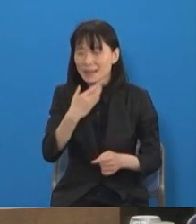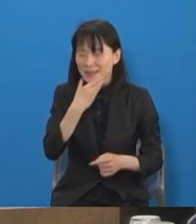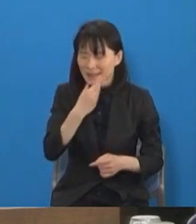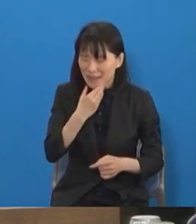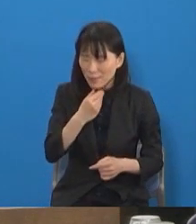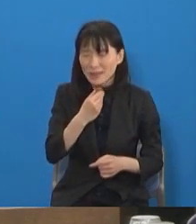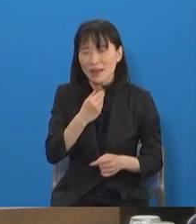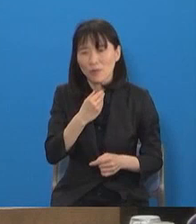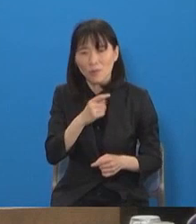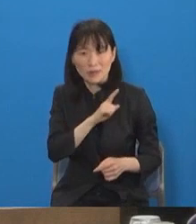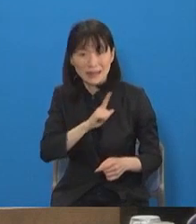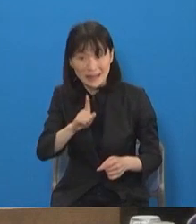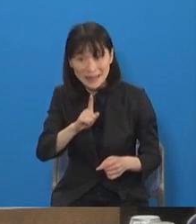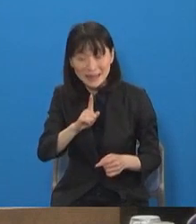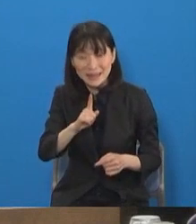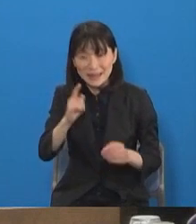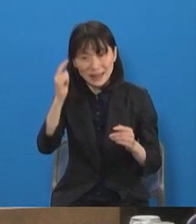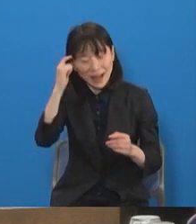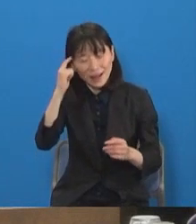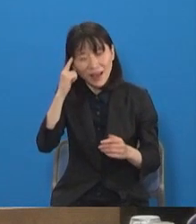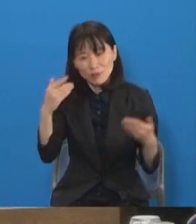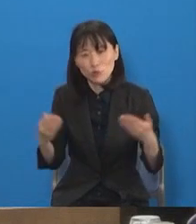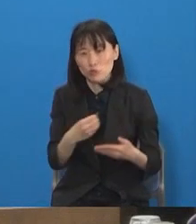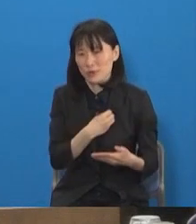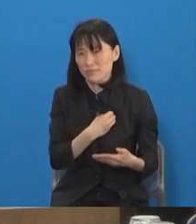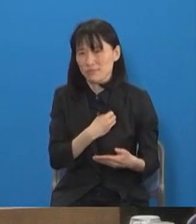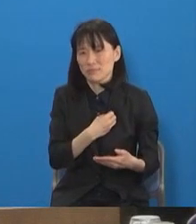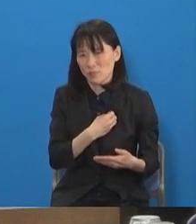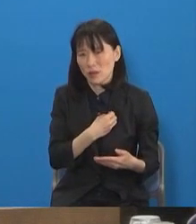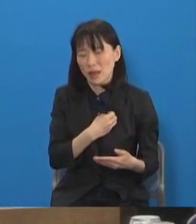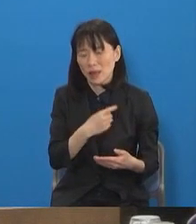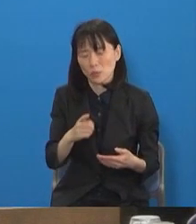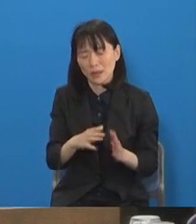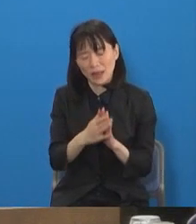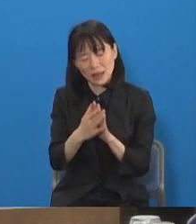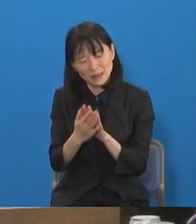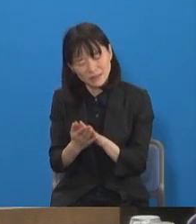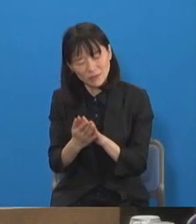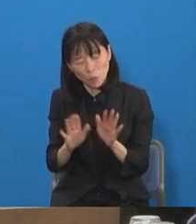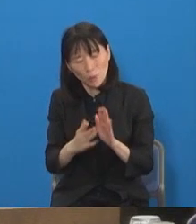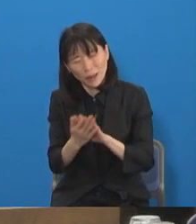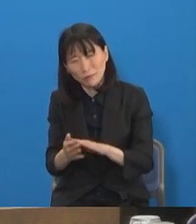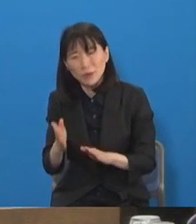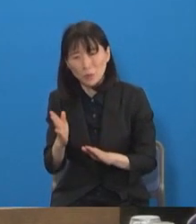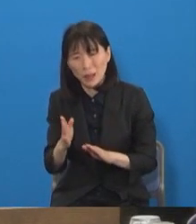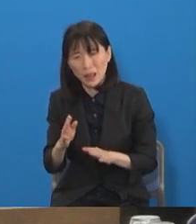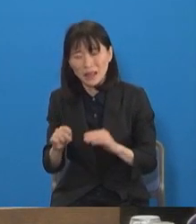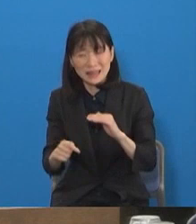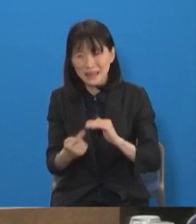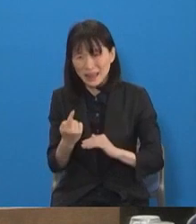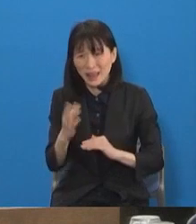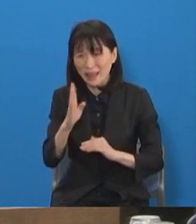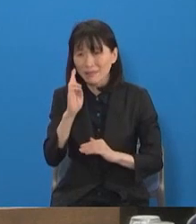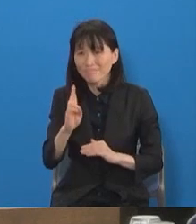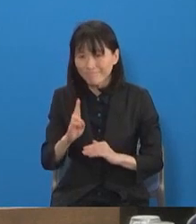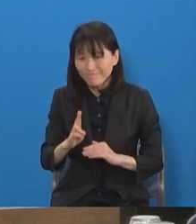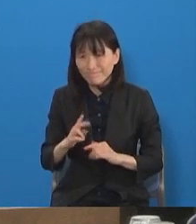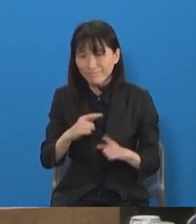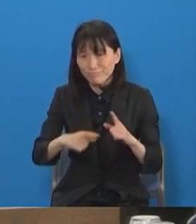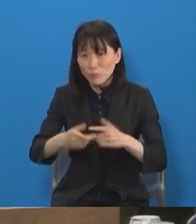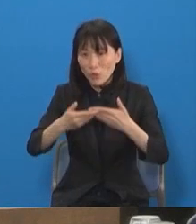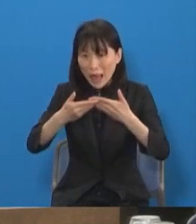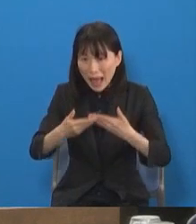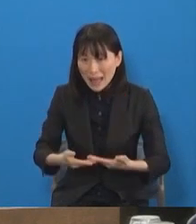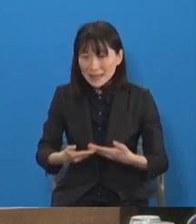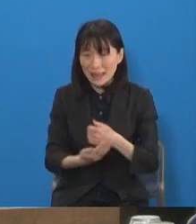第一に考えて働く職員が、二度とこのような事件を起こすことのないよう、さらなる安全確保の取り組